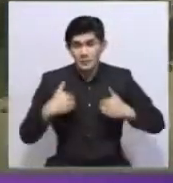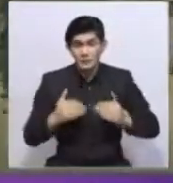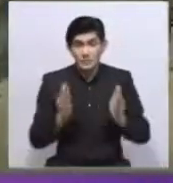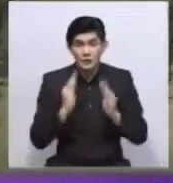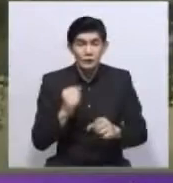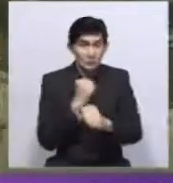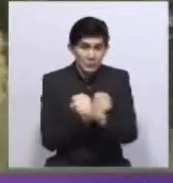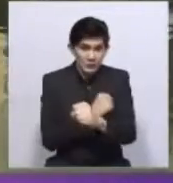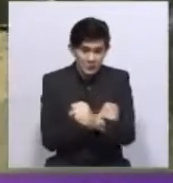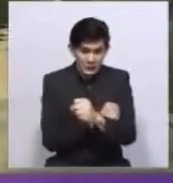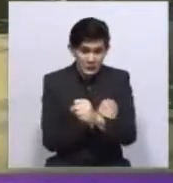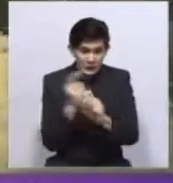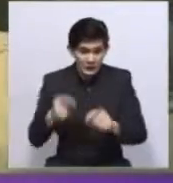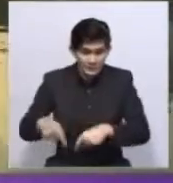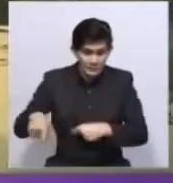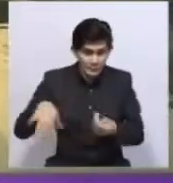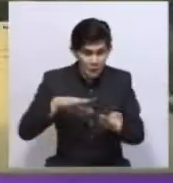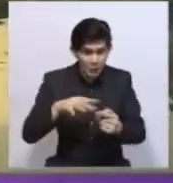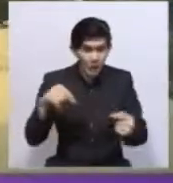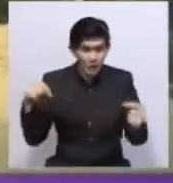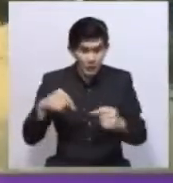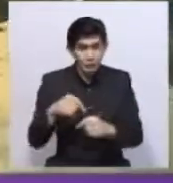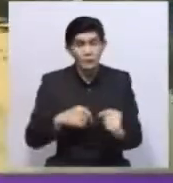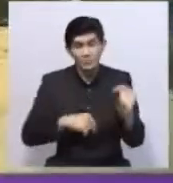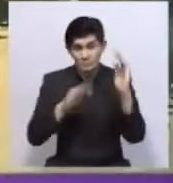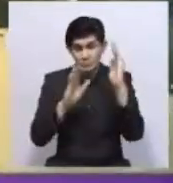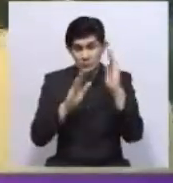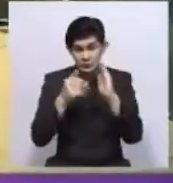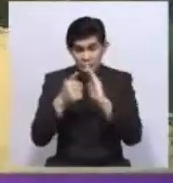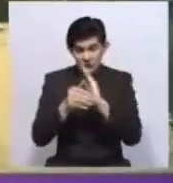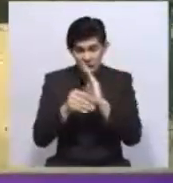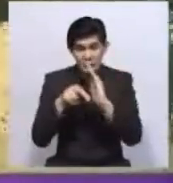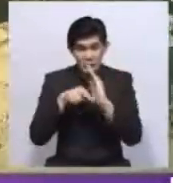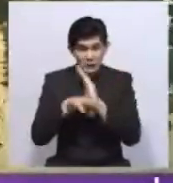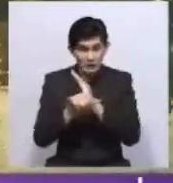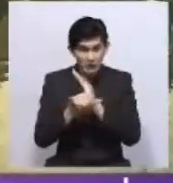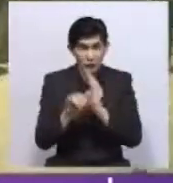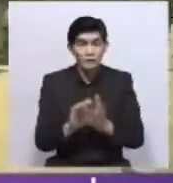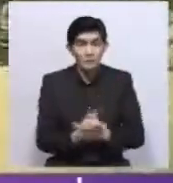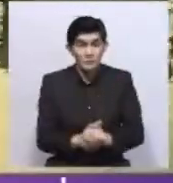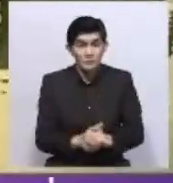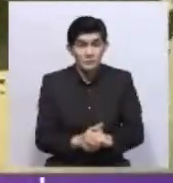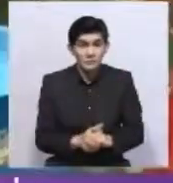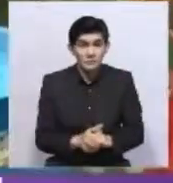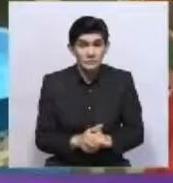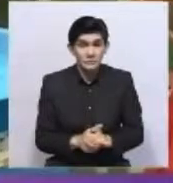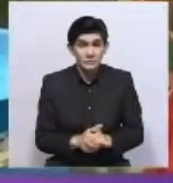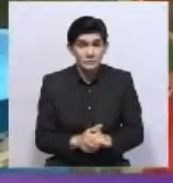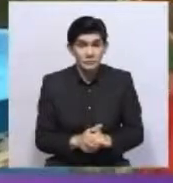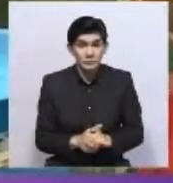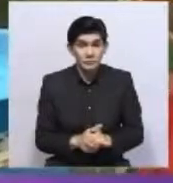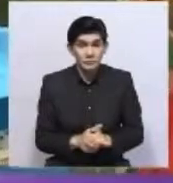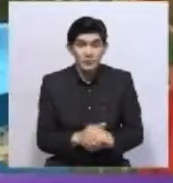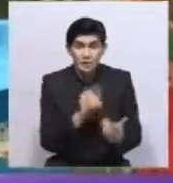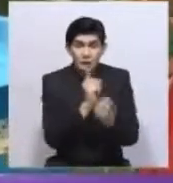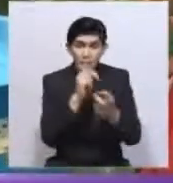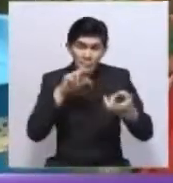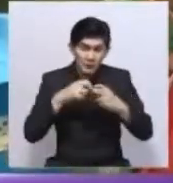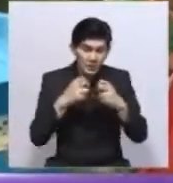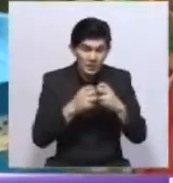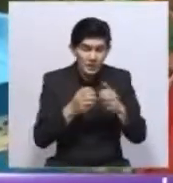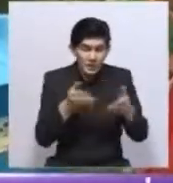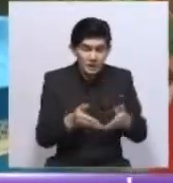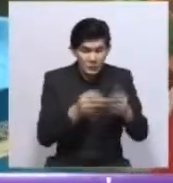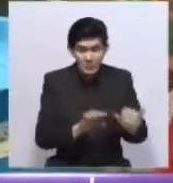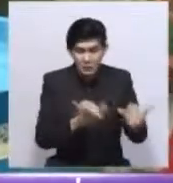ของแรงงานลูกเรือประมงพื้นที่อ่าวมะขามป้อมตำบลกล่ำอำเภอแกลงจังหวัดระยองโดยส่วนใหญ่พบปัญหาการย้าย